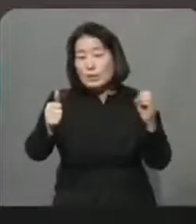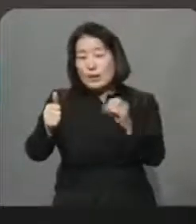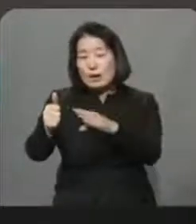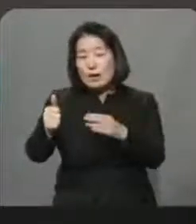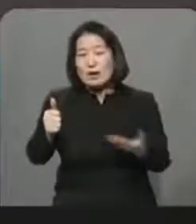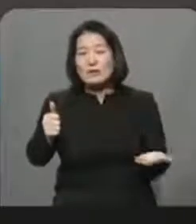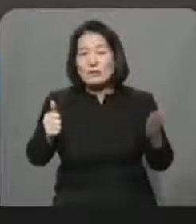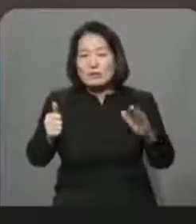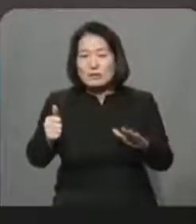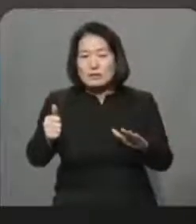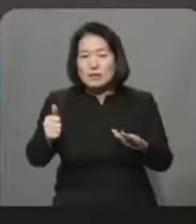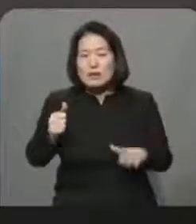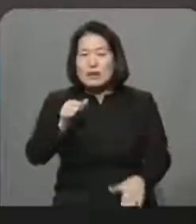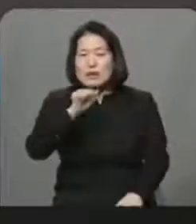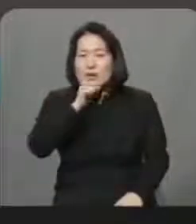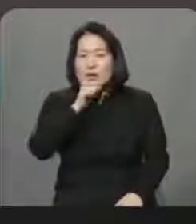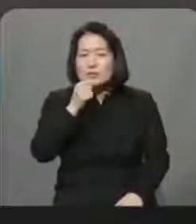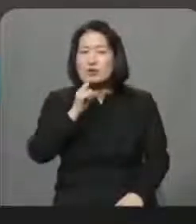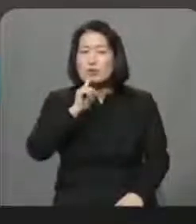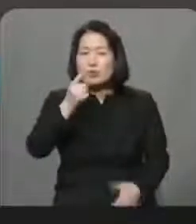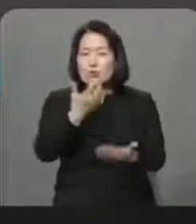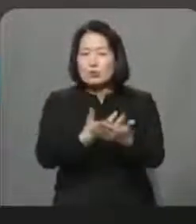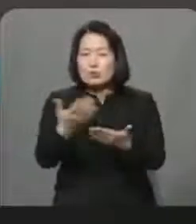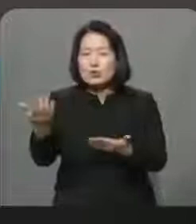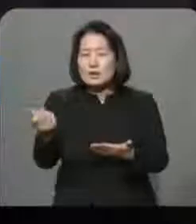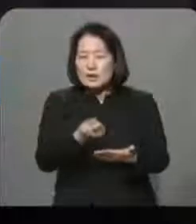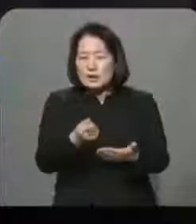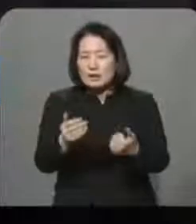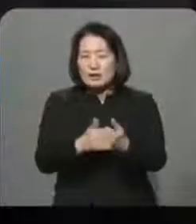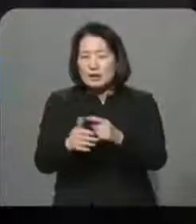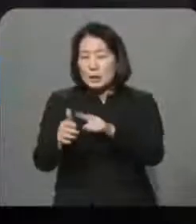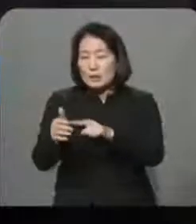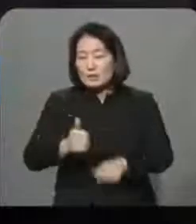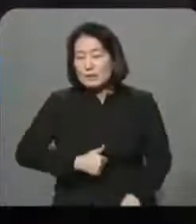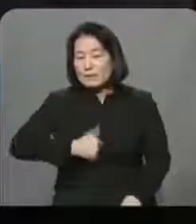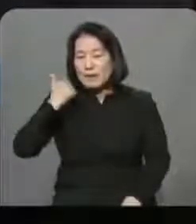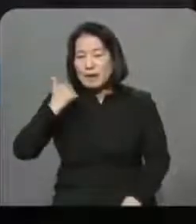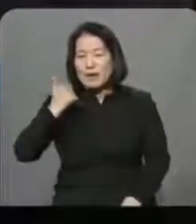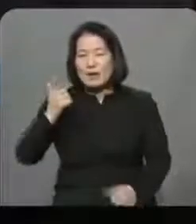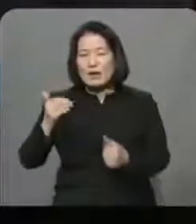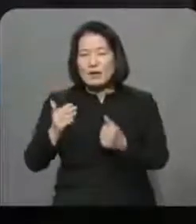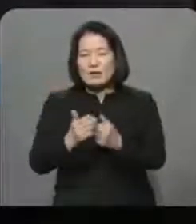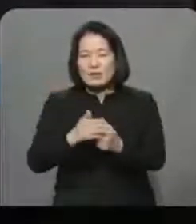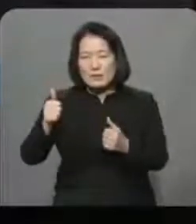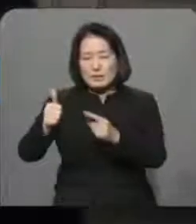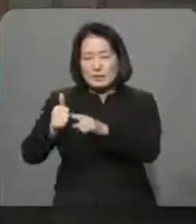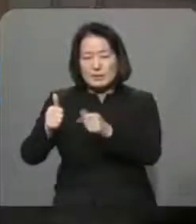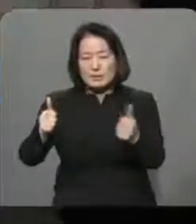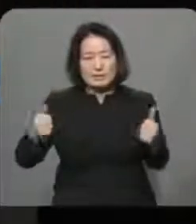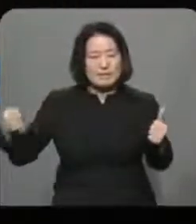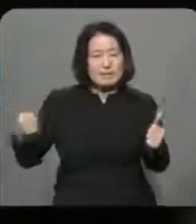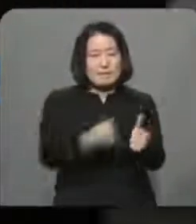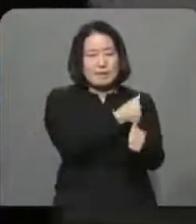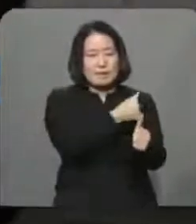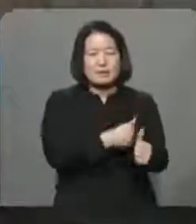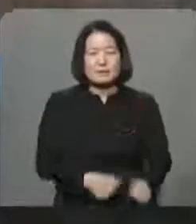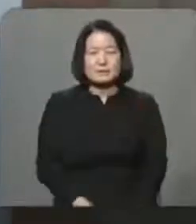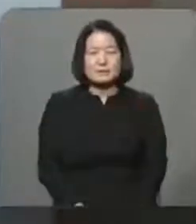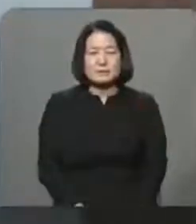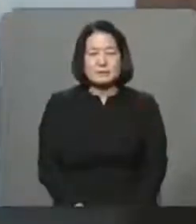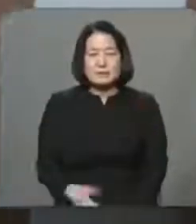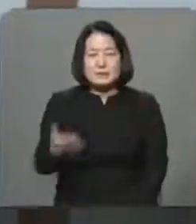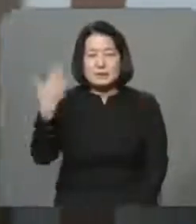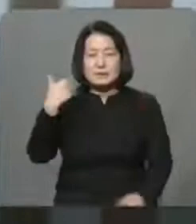사유서하고 실정 보고서를 제출하라 하니까 더 화가 난 거고. 그러면서 이제 그다음에 주먹질을 하는 거죠.